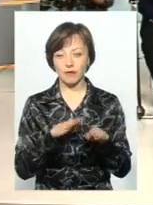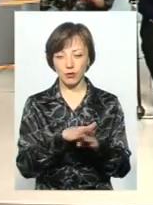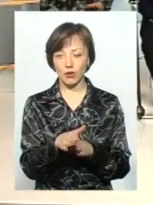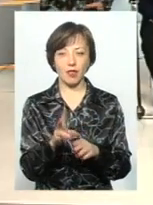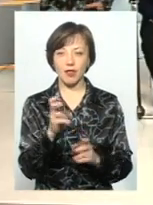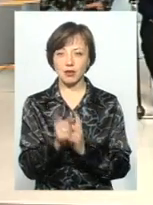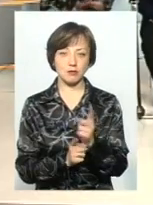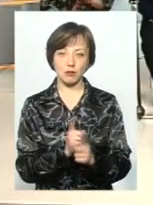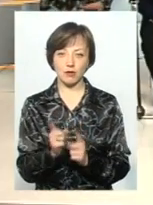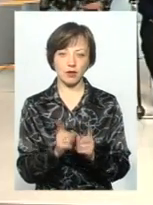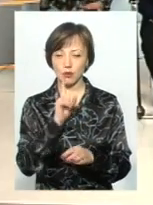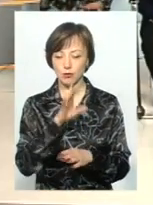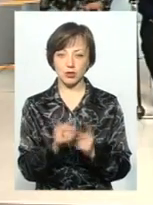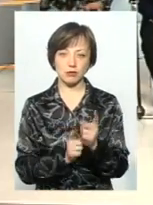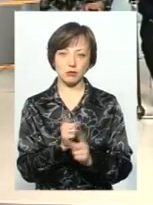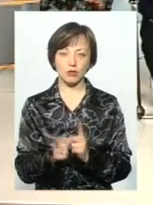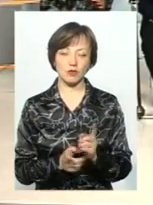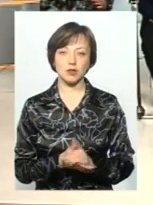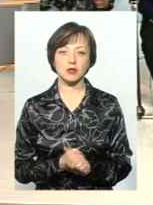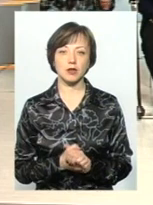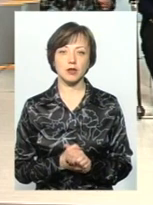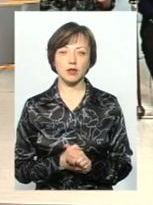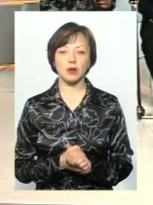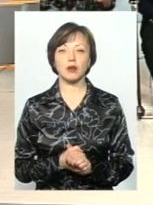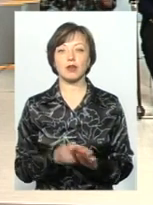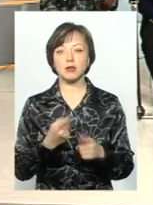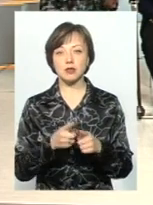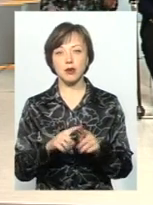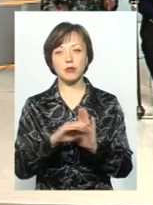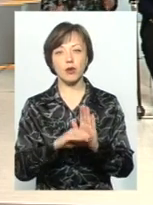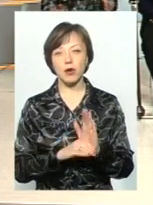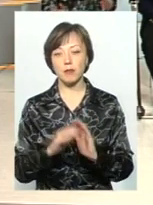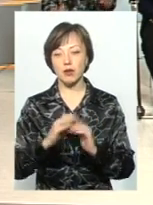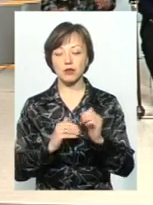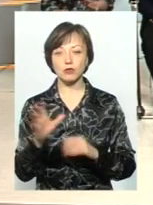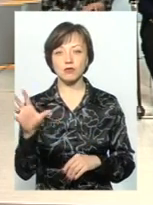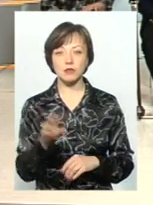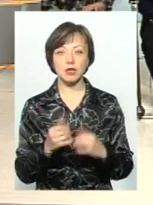яка не змінювалася і не буде змінюватися, тому що вона практично все